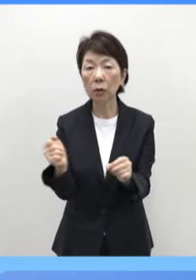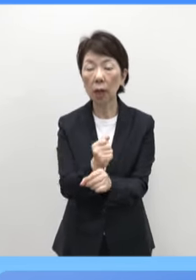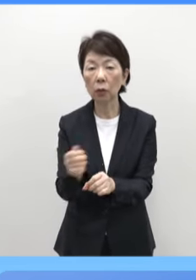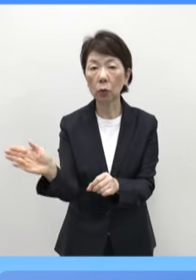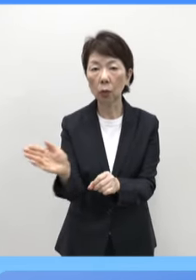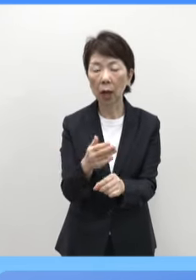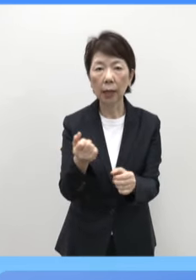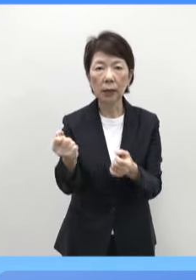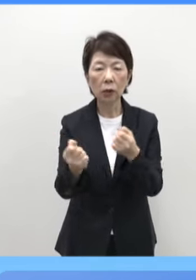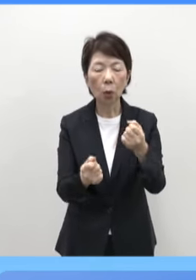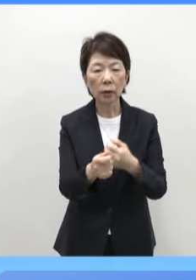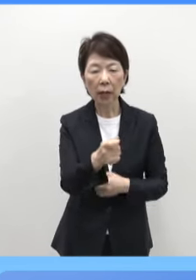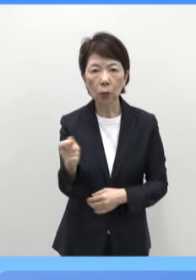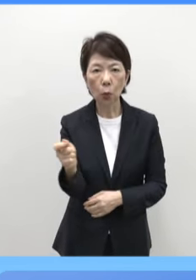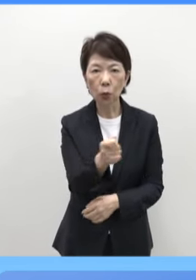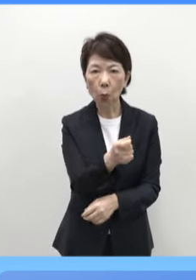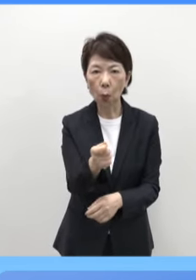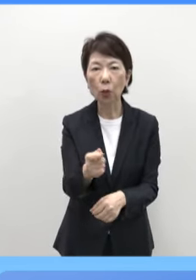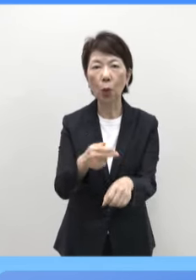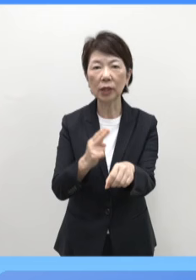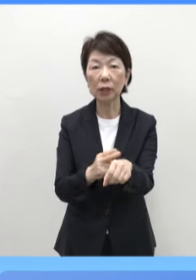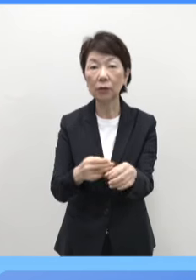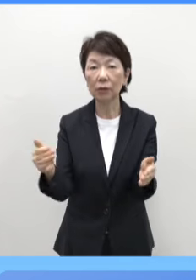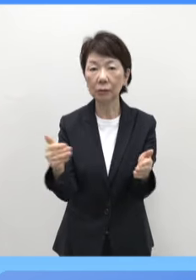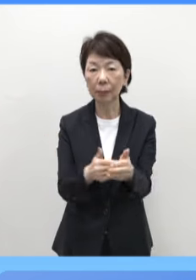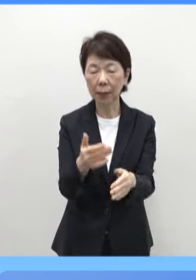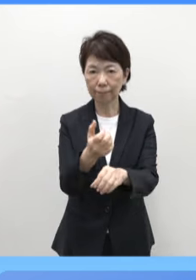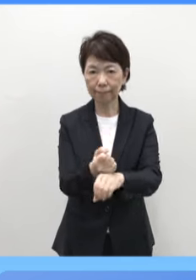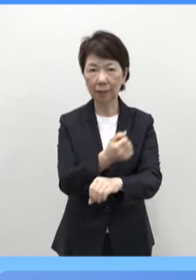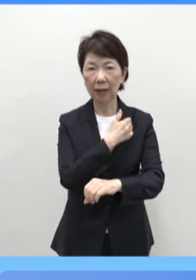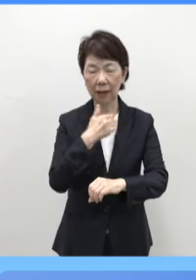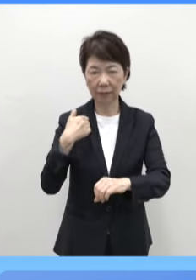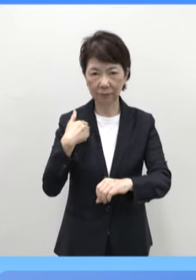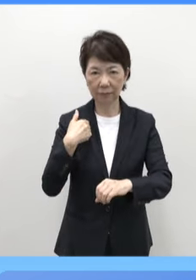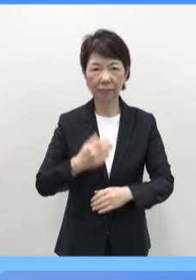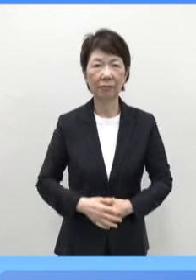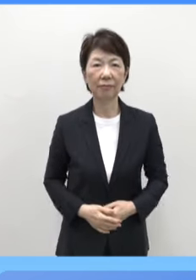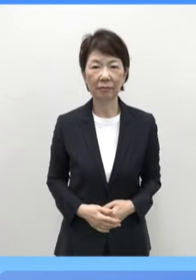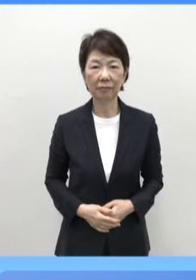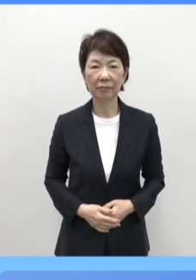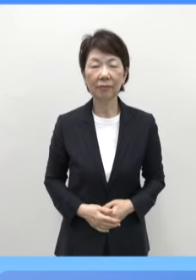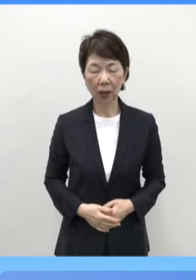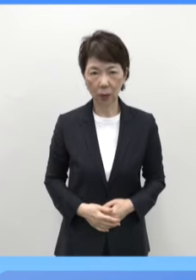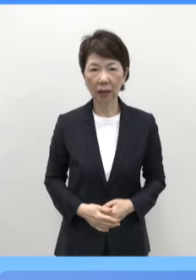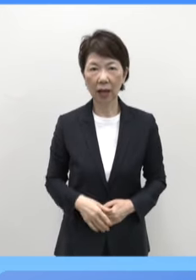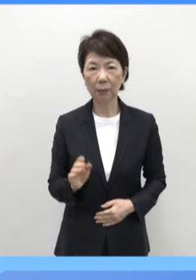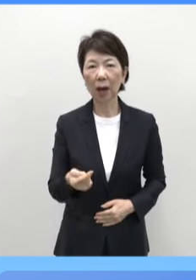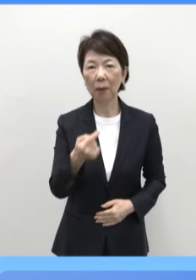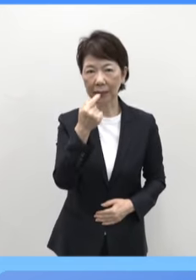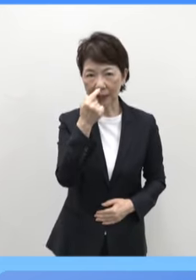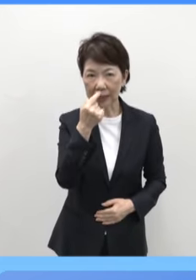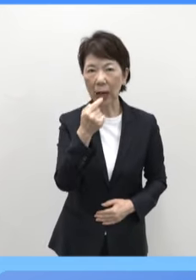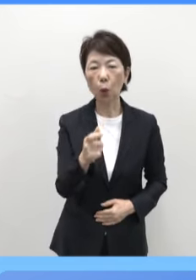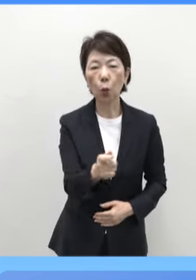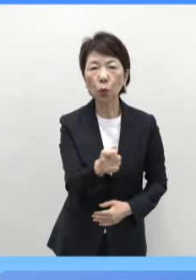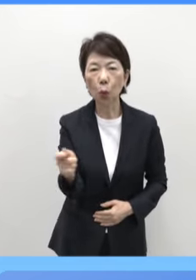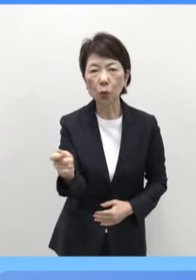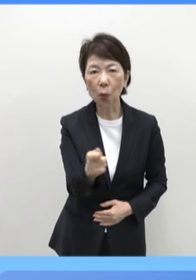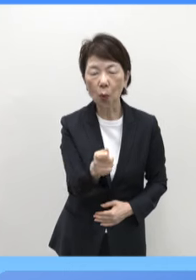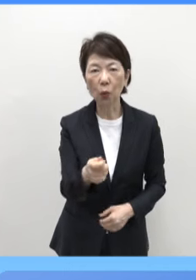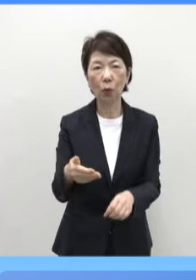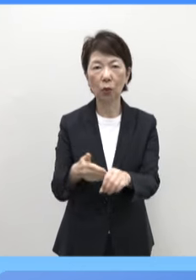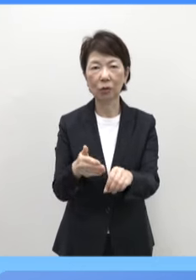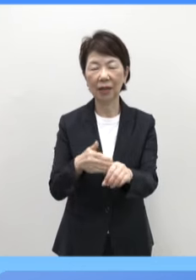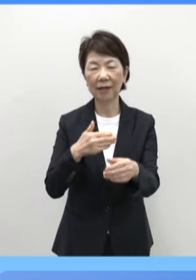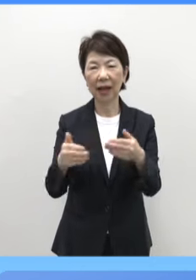自動車の塗装技術まで習得することができます。今回は自動車塗装訓練を体験させてい